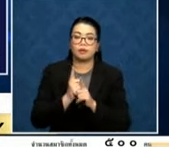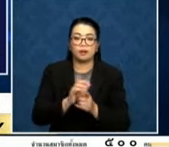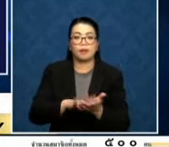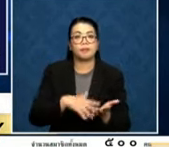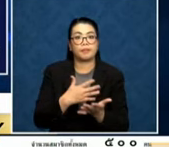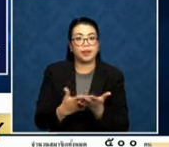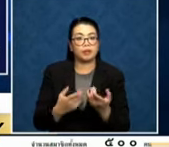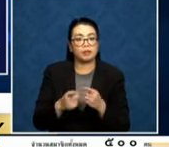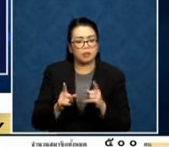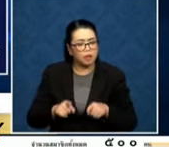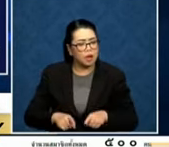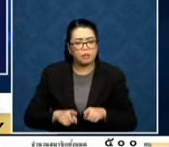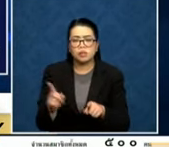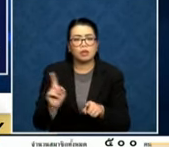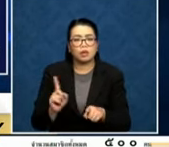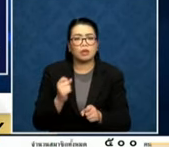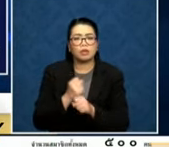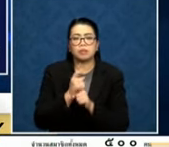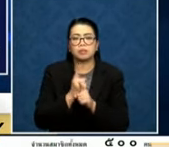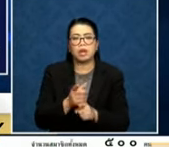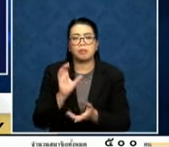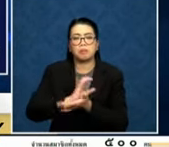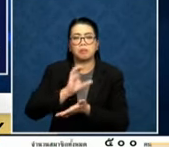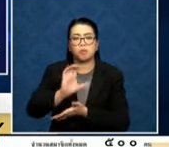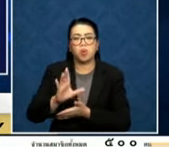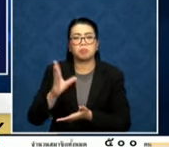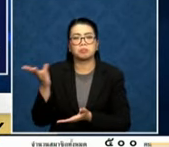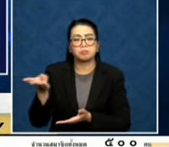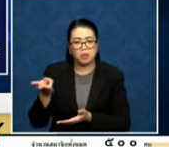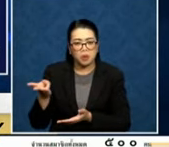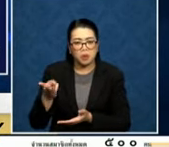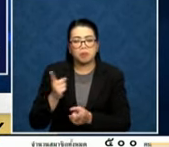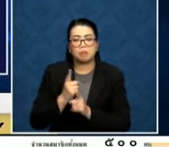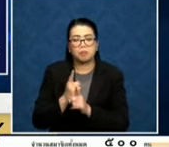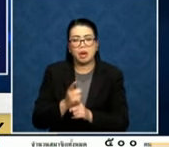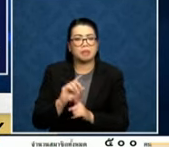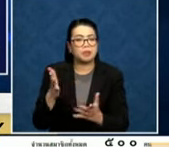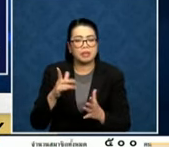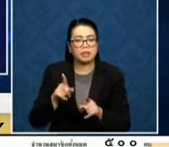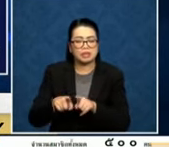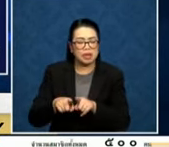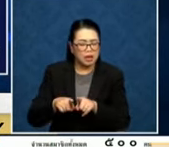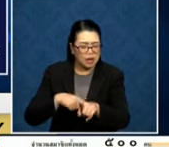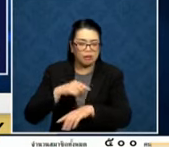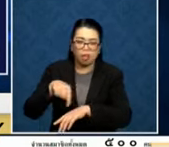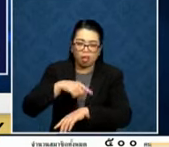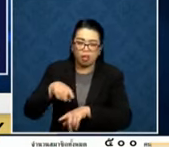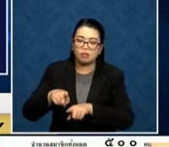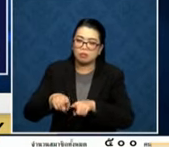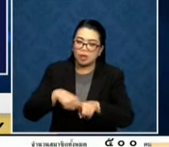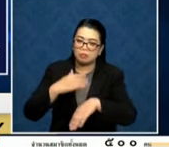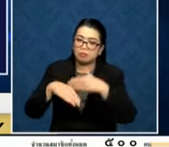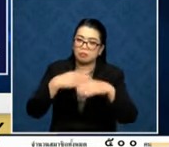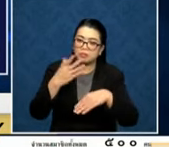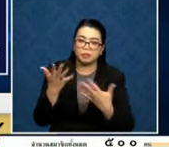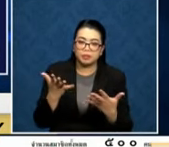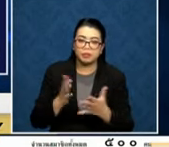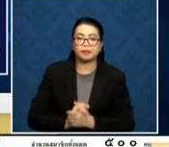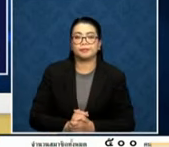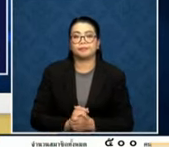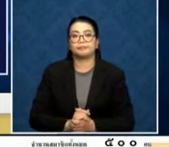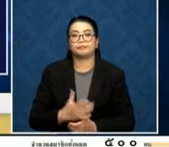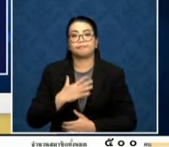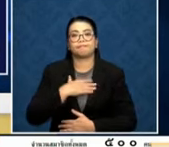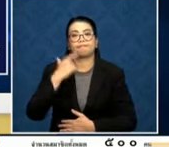แต่นี้ขับเคลื่อนยังไงฮะถึงอนุมัติงบออกมาได้น้อยและขับเคลื่อนได้ช้าขนาดนี้ผมหวังเป็นอย่างยิ่งนะครับ